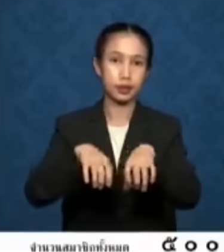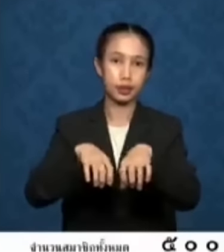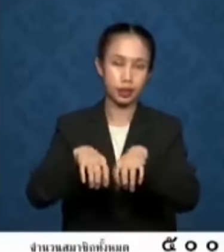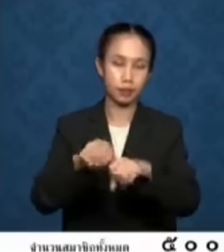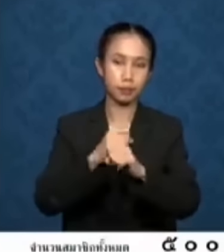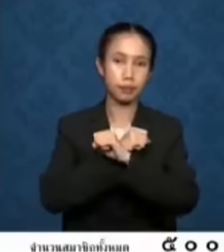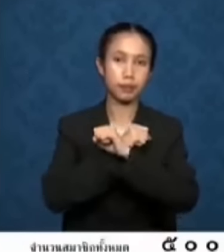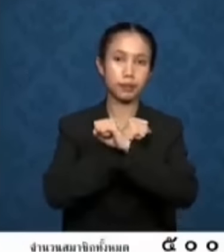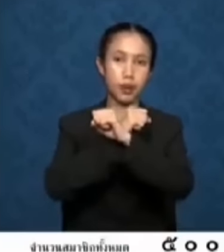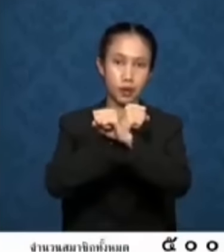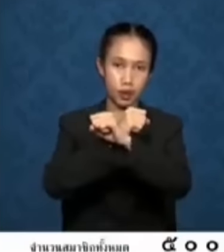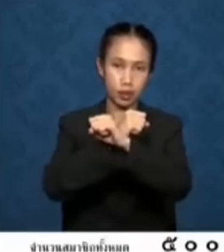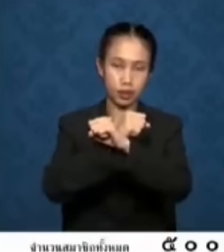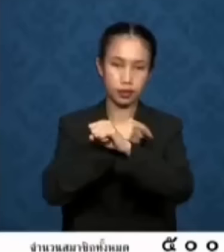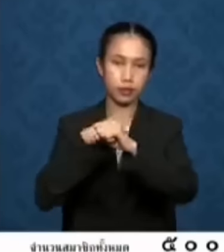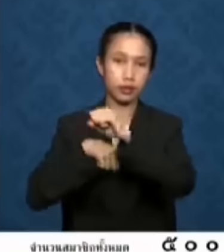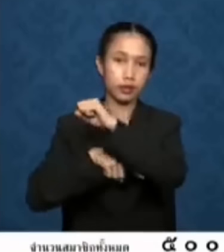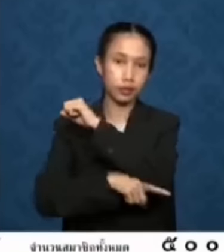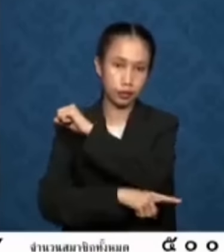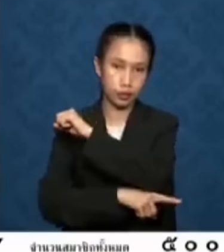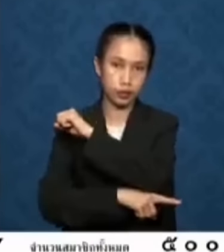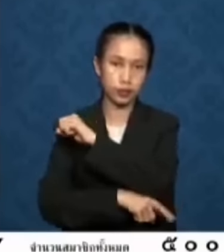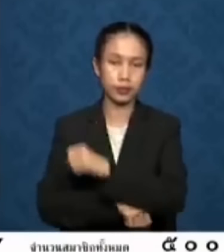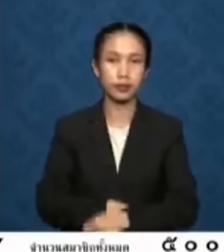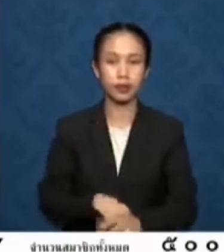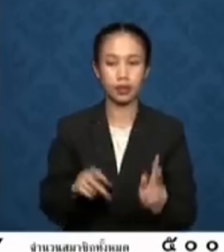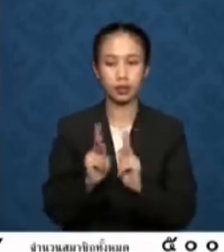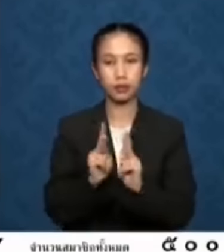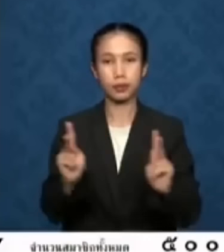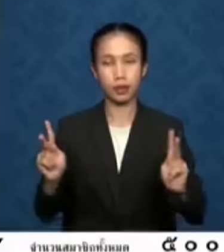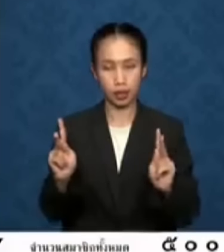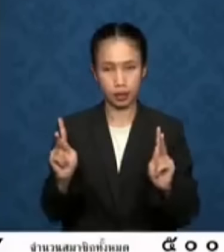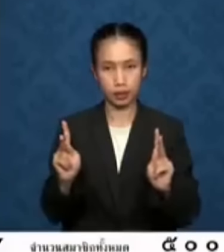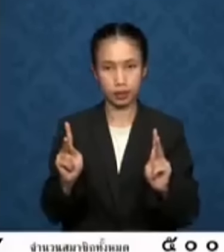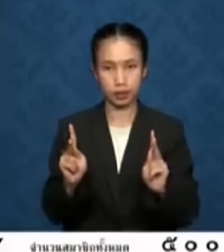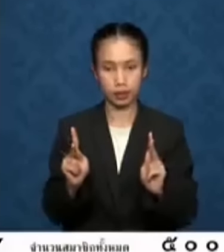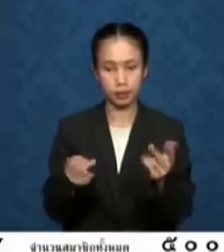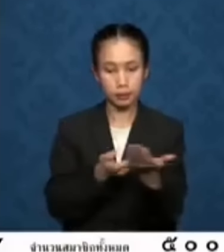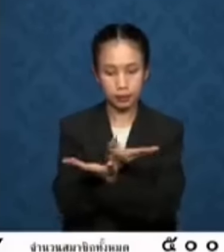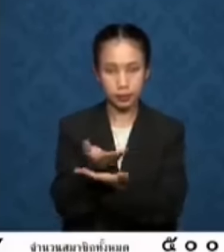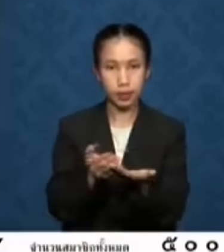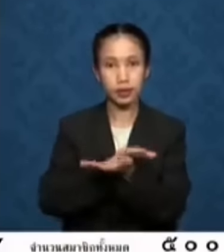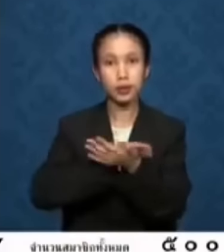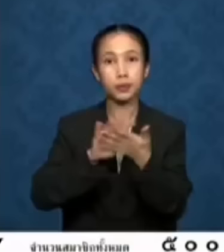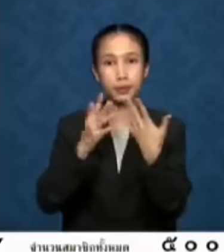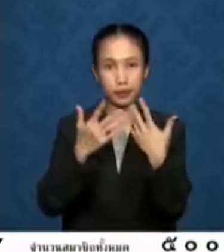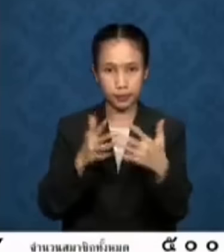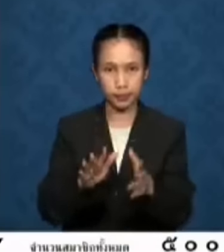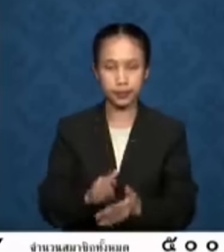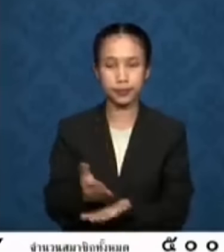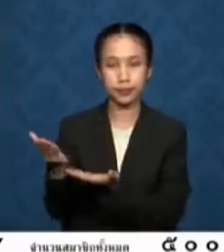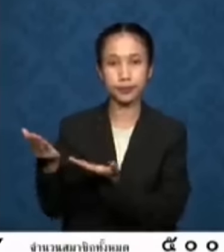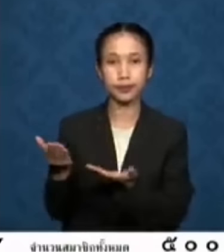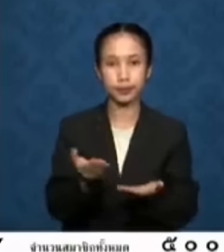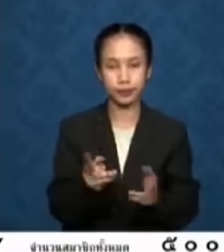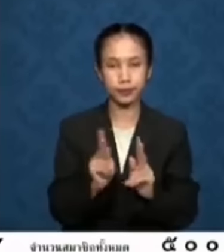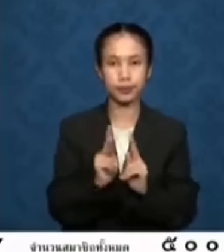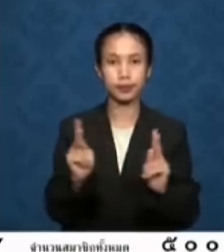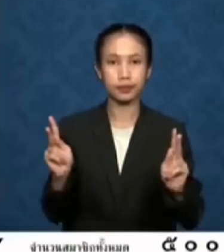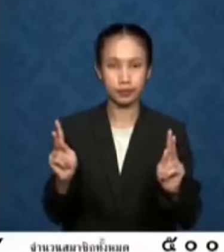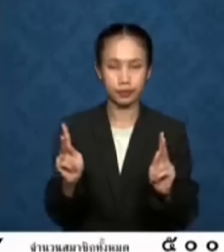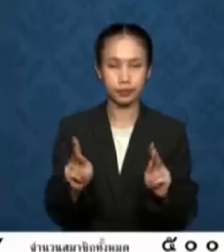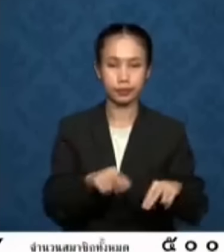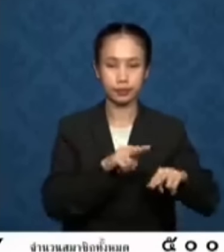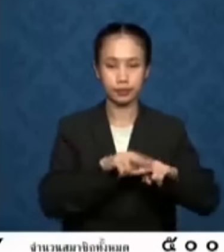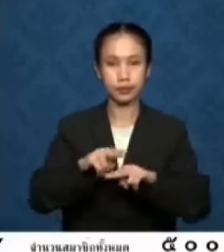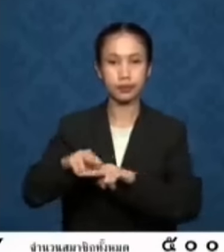ป้องกันและปราบปรามการทุจริตครับซึ่งคณะกรรมการวิสามัญพิจารณาเสร็จแล้วครับขอเชิญคณะกรรมการเข้าประจำ